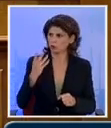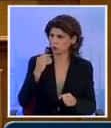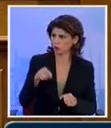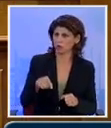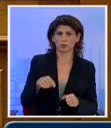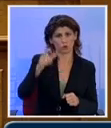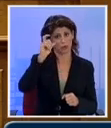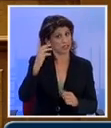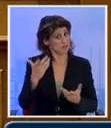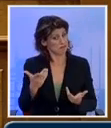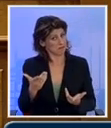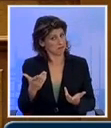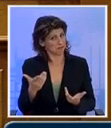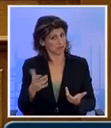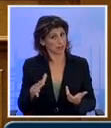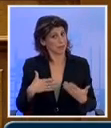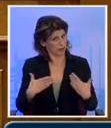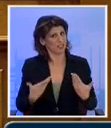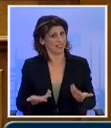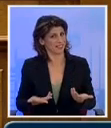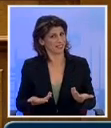Τουρκία. Μάλλον θα χαρεί.